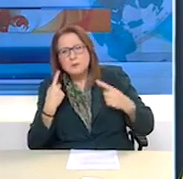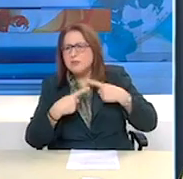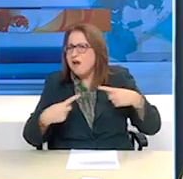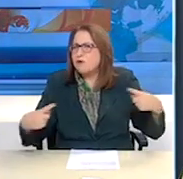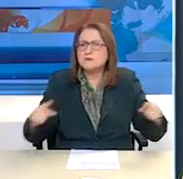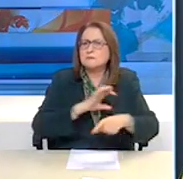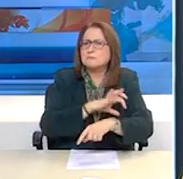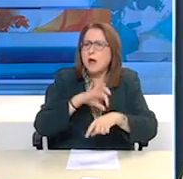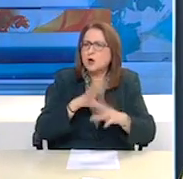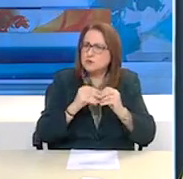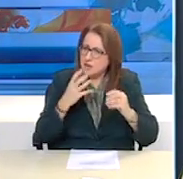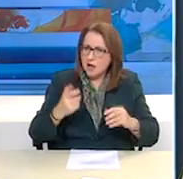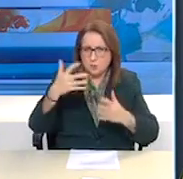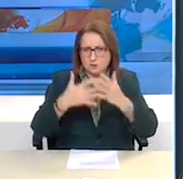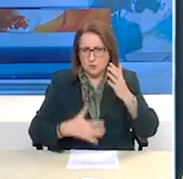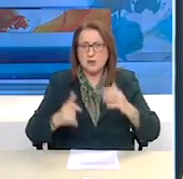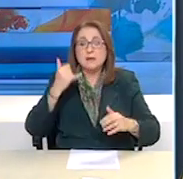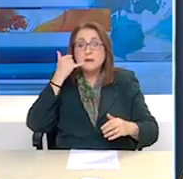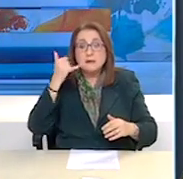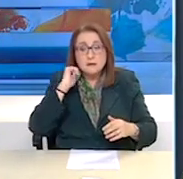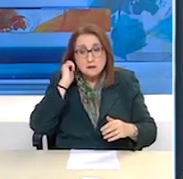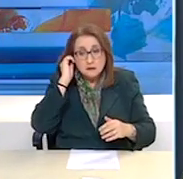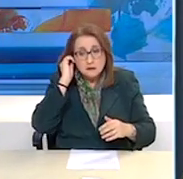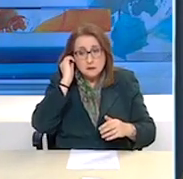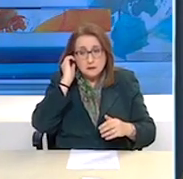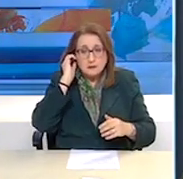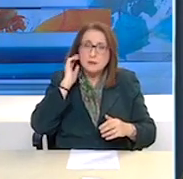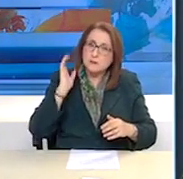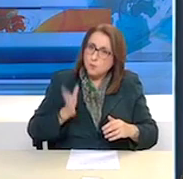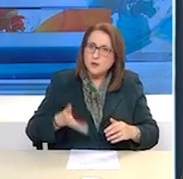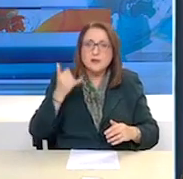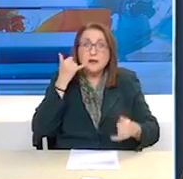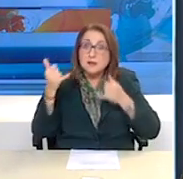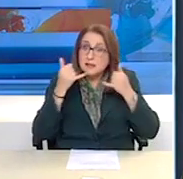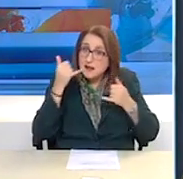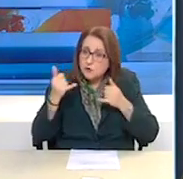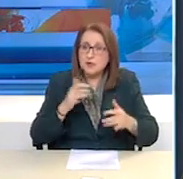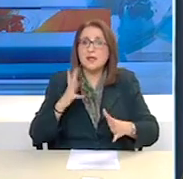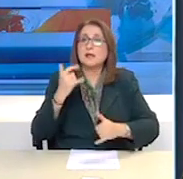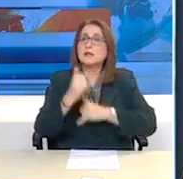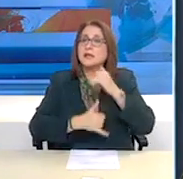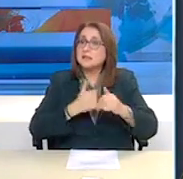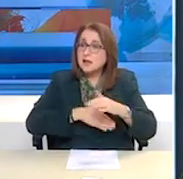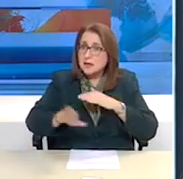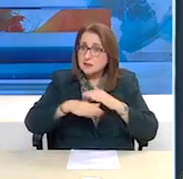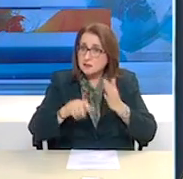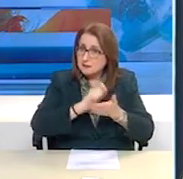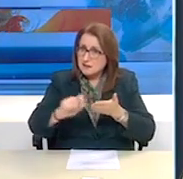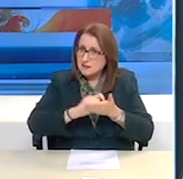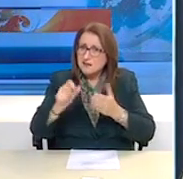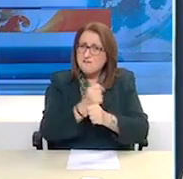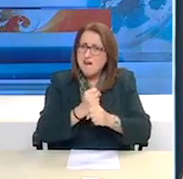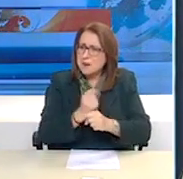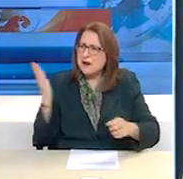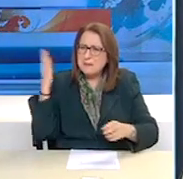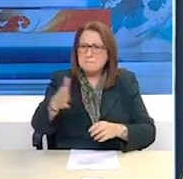να επαναλαμβάνει τις συνταγές σε επικοινωνία με τον γιατρό του και ηλεκτρονικά από το σύστημα της ηλεκτρονικής συνταγογράφησης. Επειδή